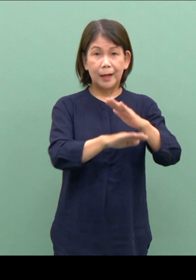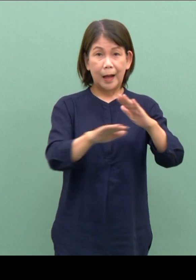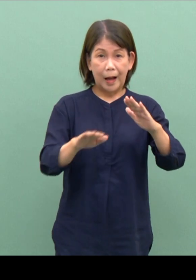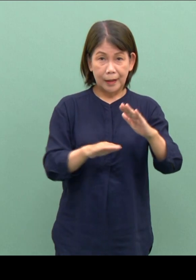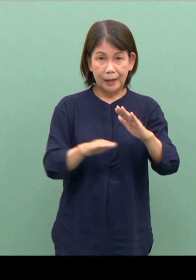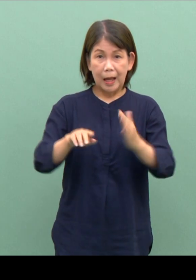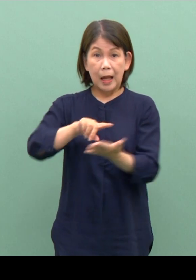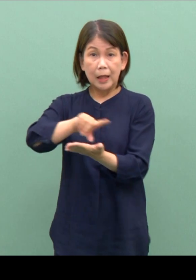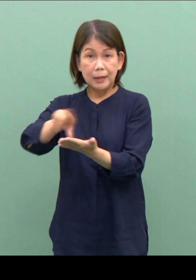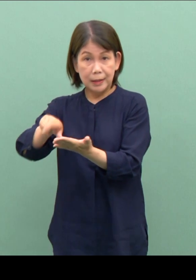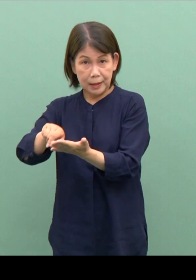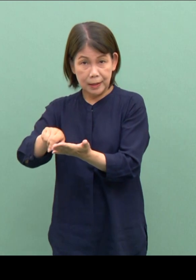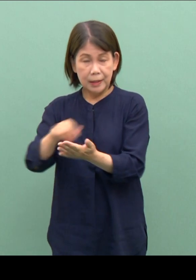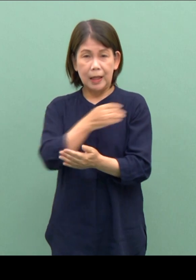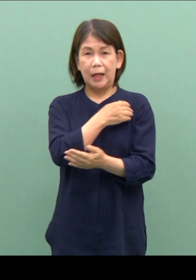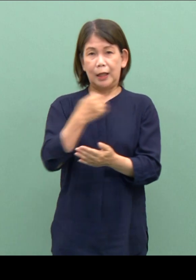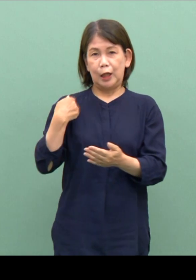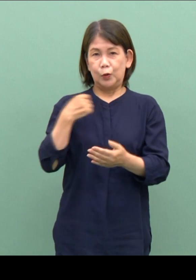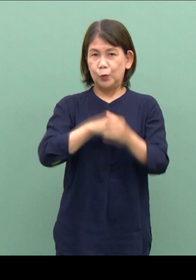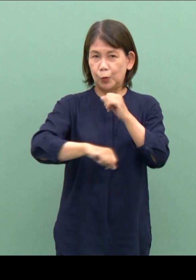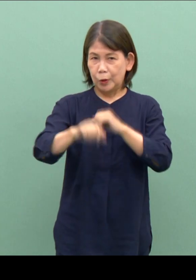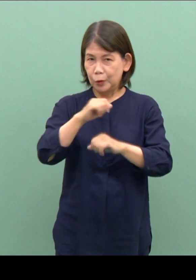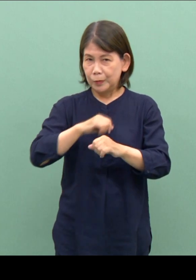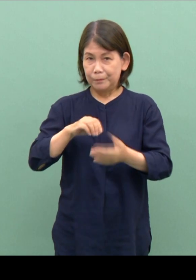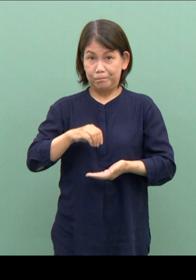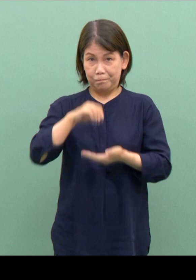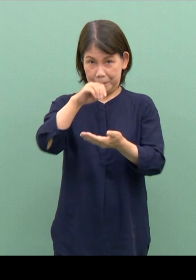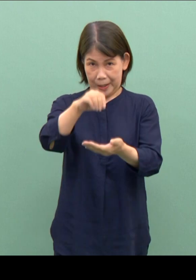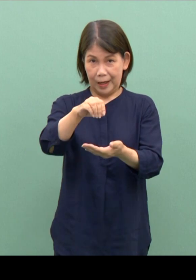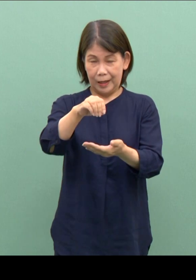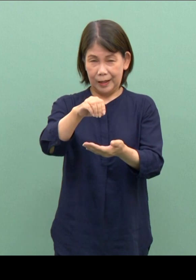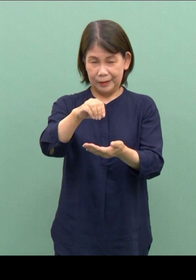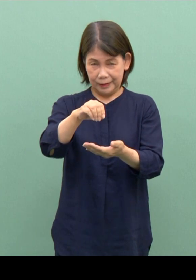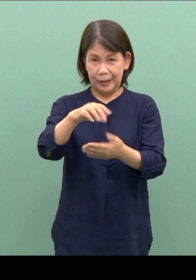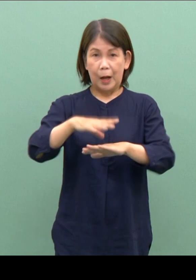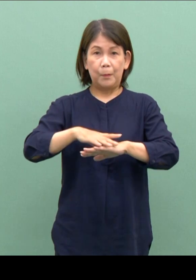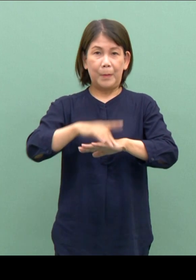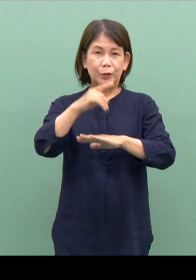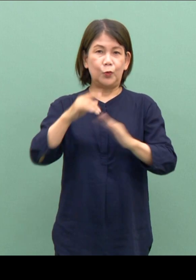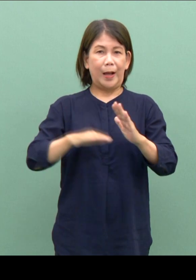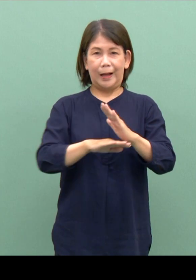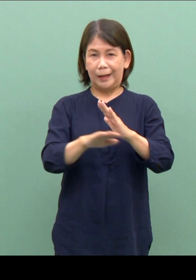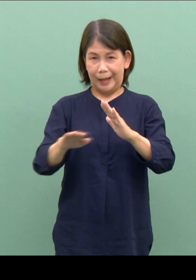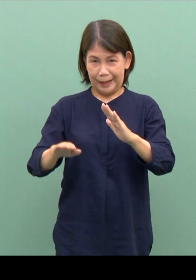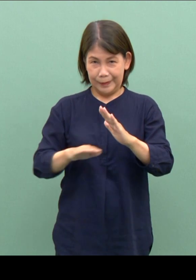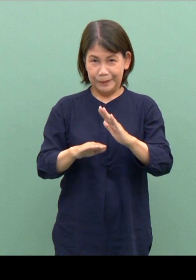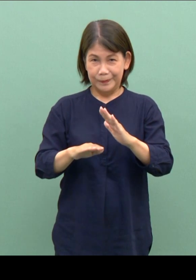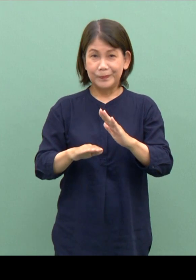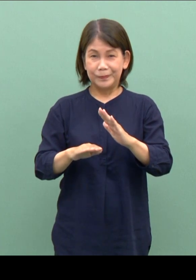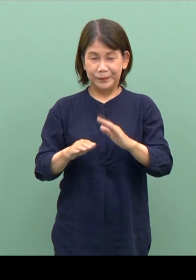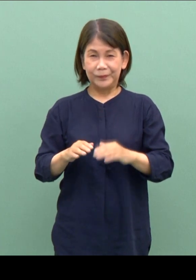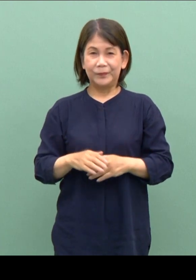むことができる防災対策を紹介するよ。 まずは家庭でできる取り組みを見てみましょう。